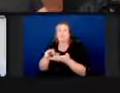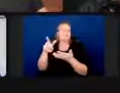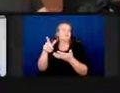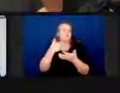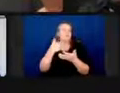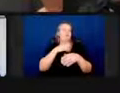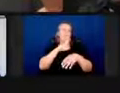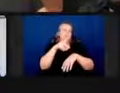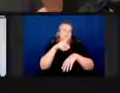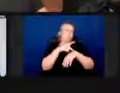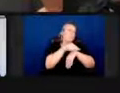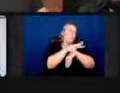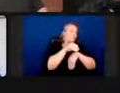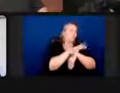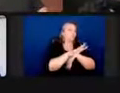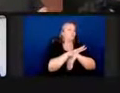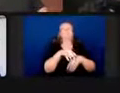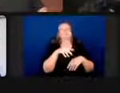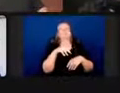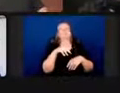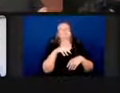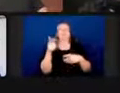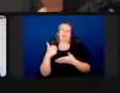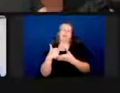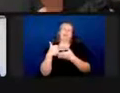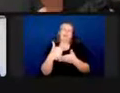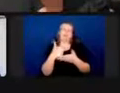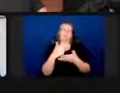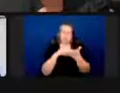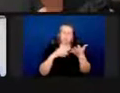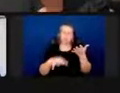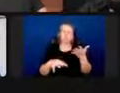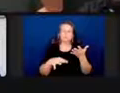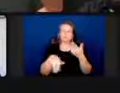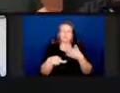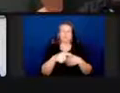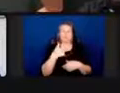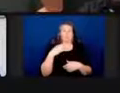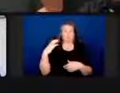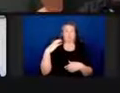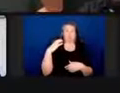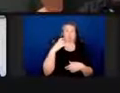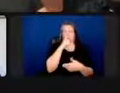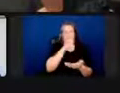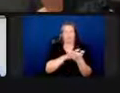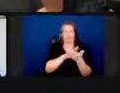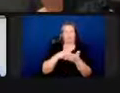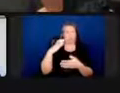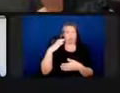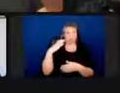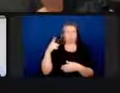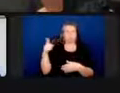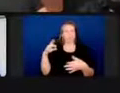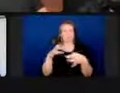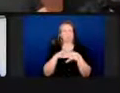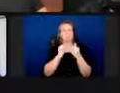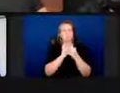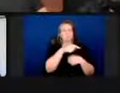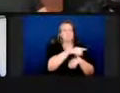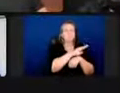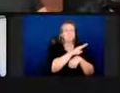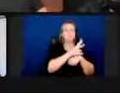تعيينهم للمجتمعات التعلم الأصغر لدعم الطلاب والأساتذة. لدينا أيضا مدربين في